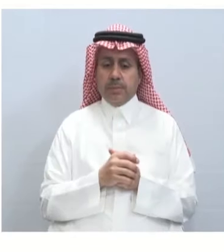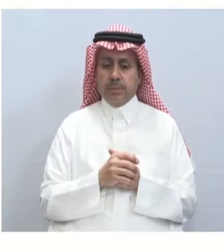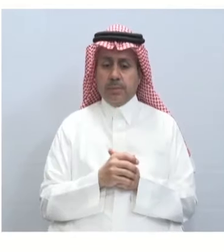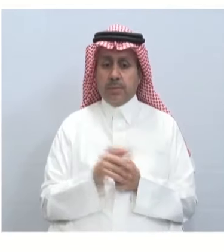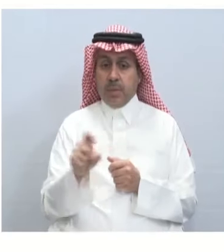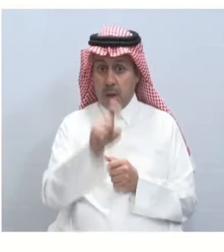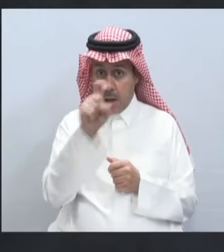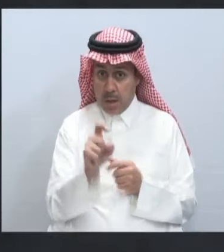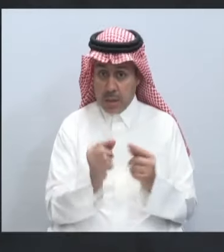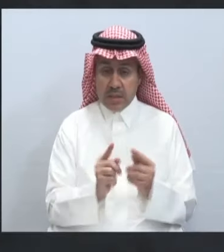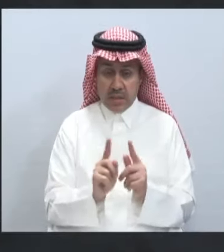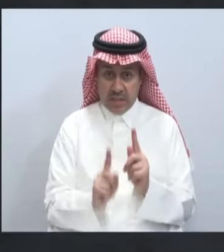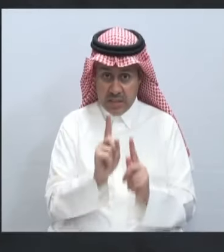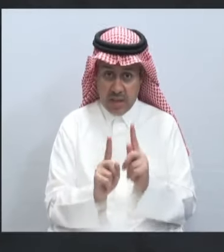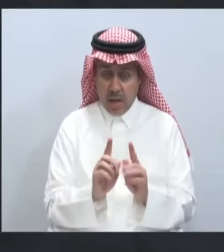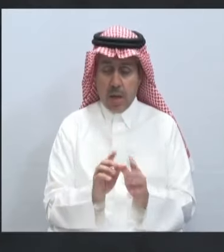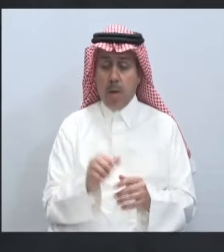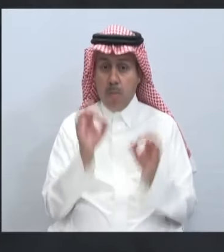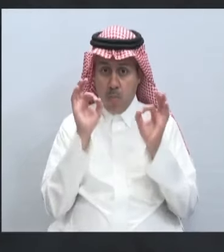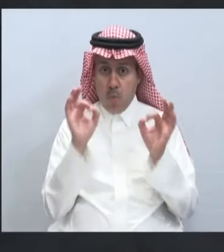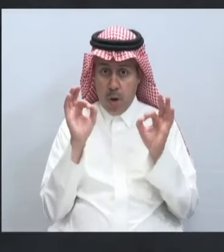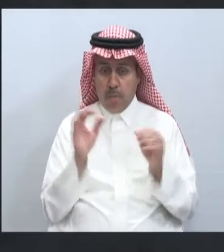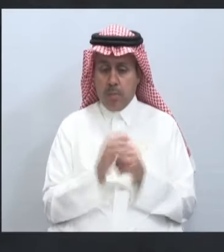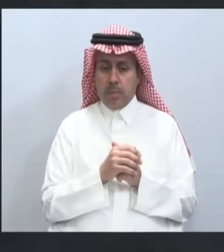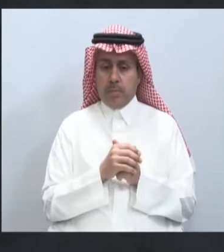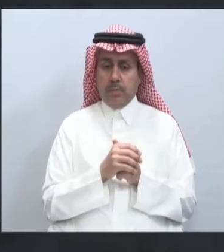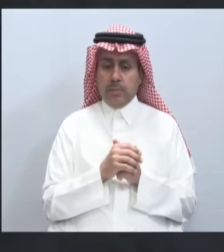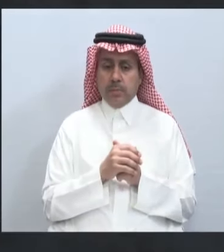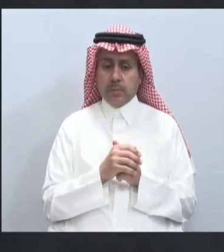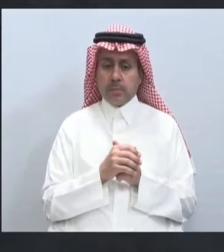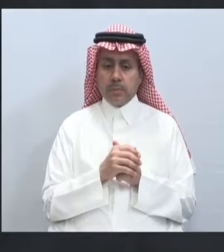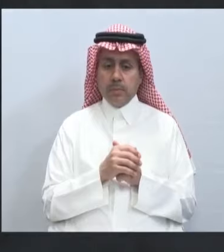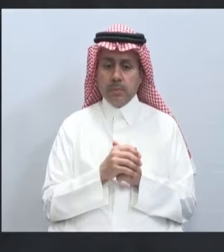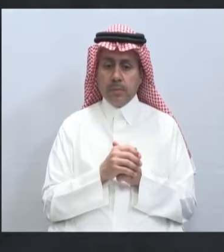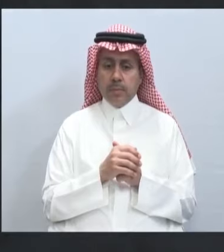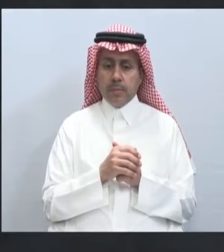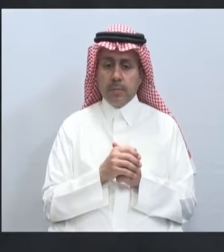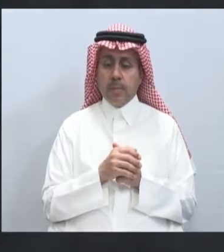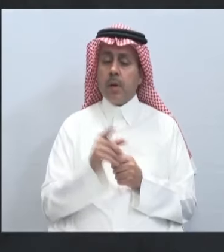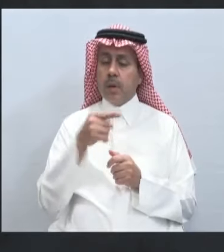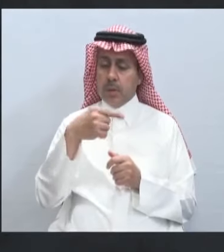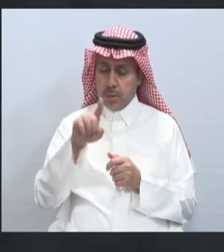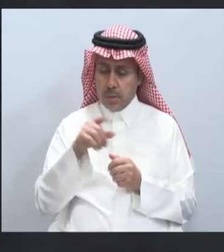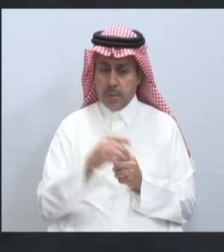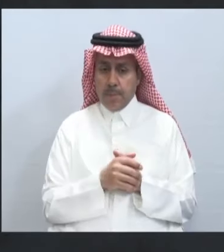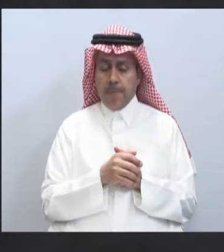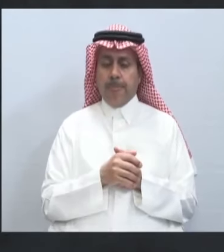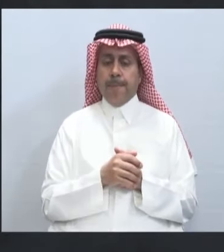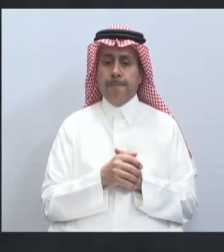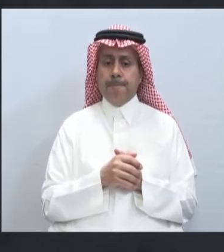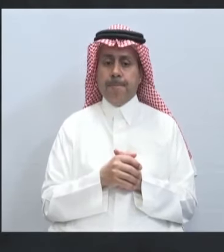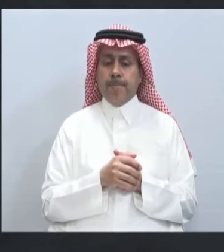الزراعه ضروريه يا ابنائي هل الزراعه ضروريه احسنتم لا شك